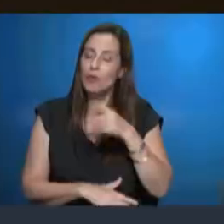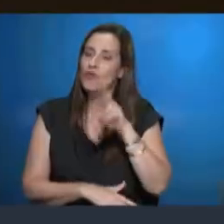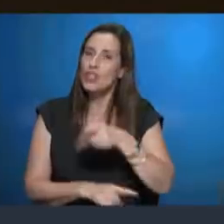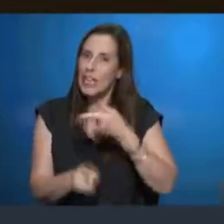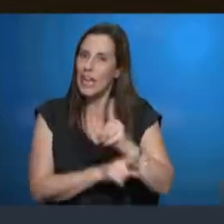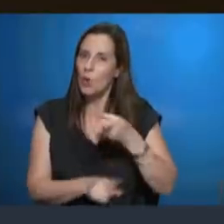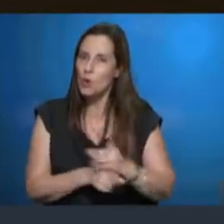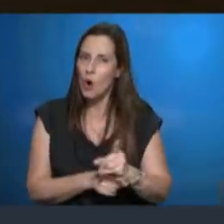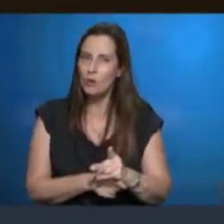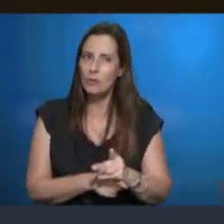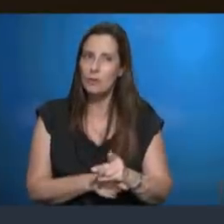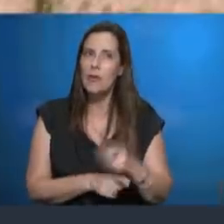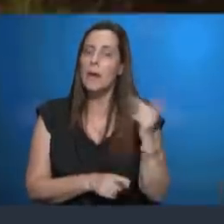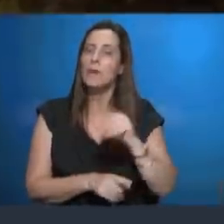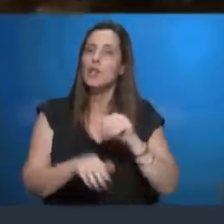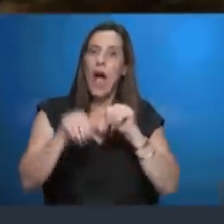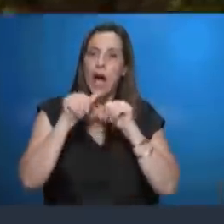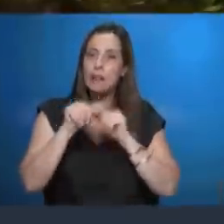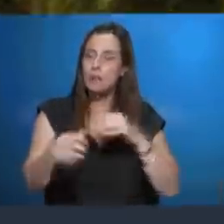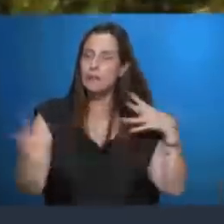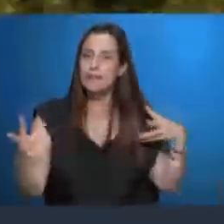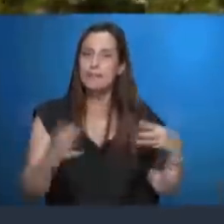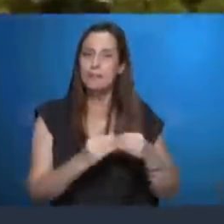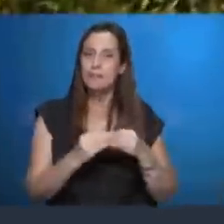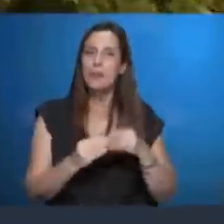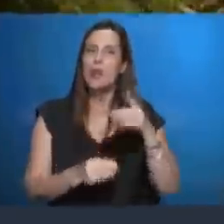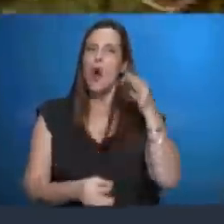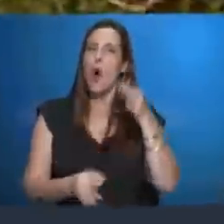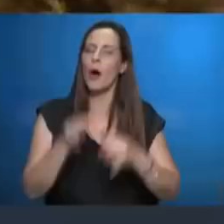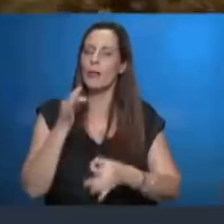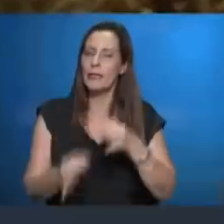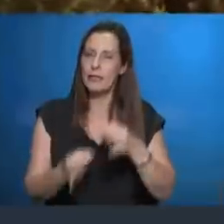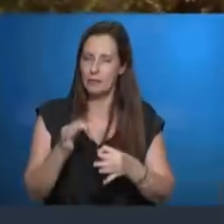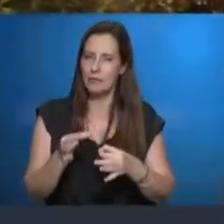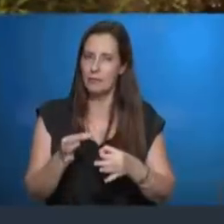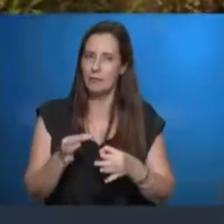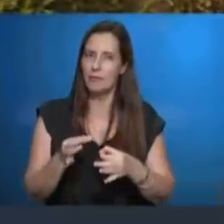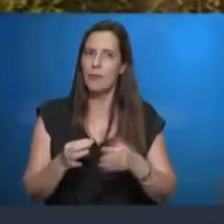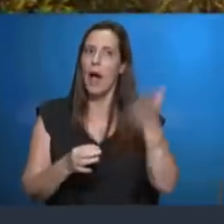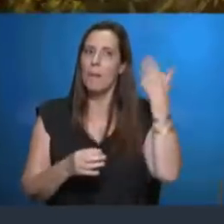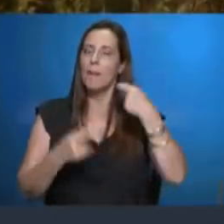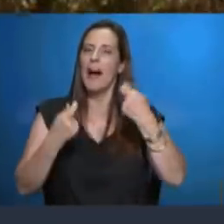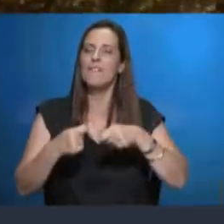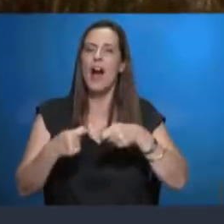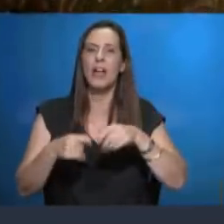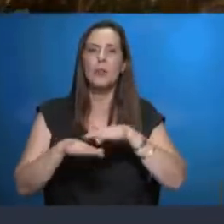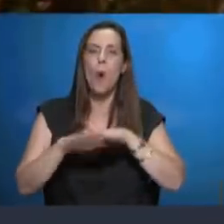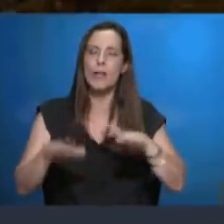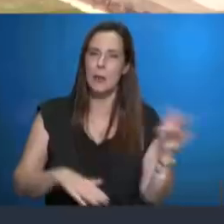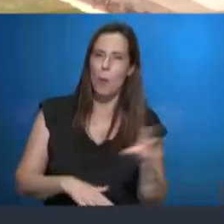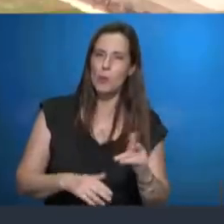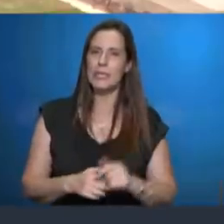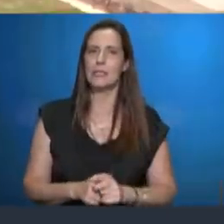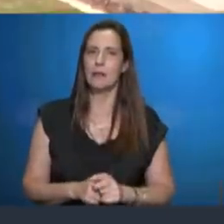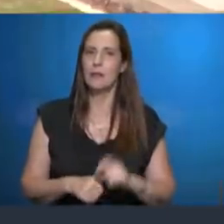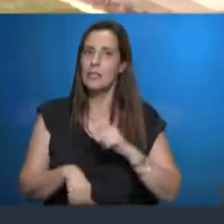להתנכלויות. מי שתמכה בהם לאורך הדרך היא עורכת הדין נעמה צורף, לשעבר חברת מועצה מהאופוזיציה.